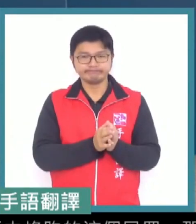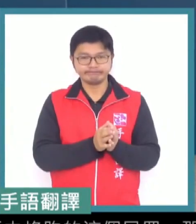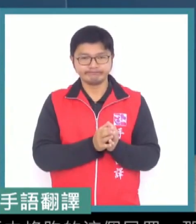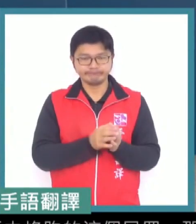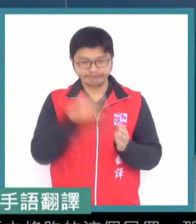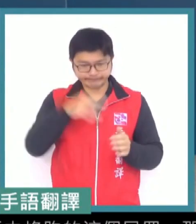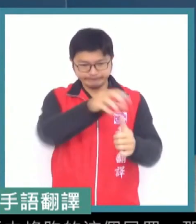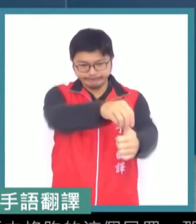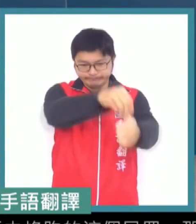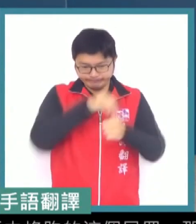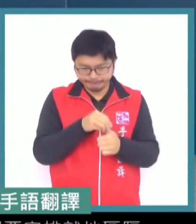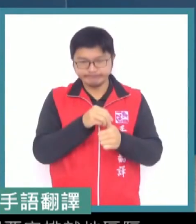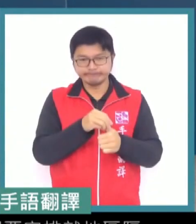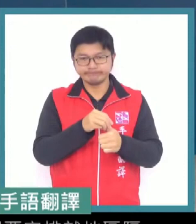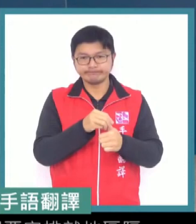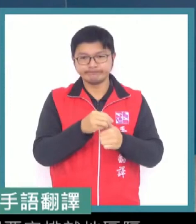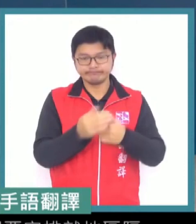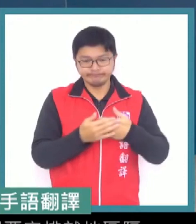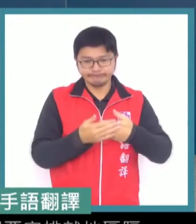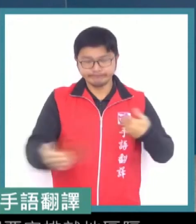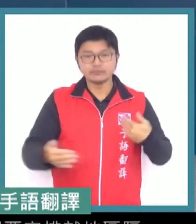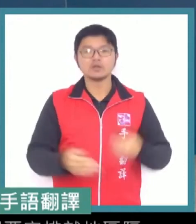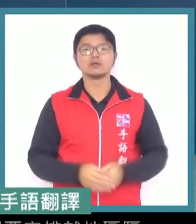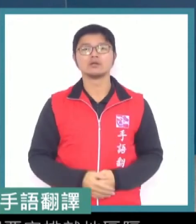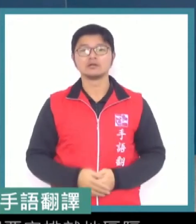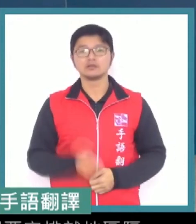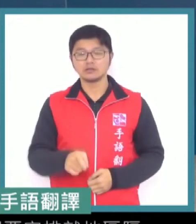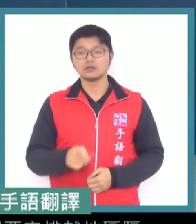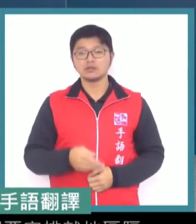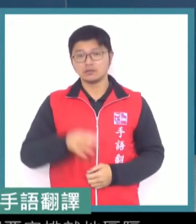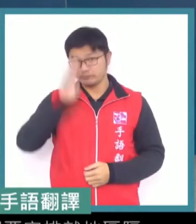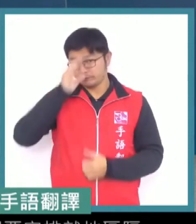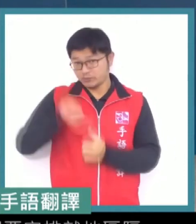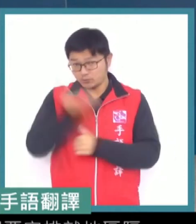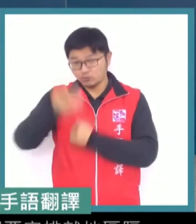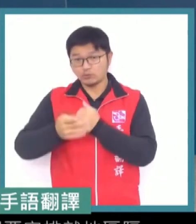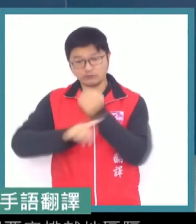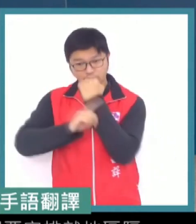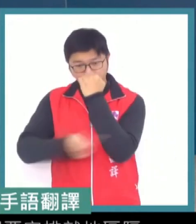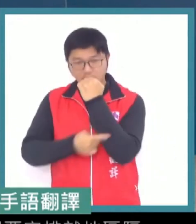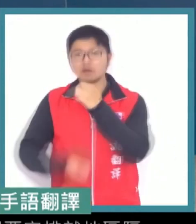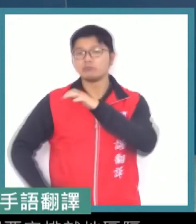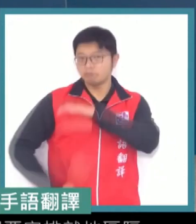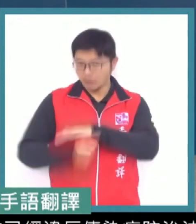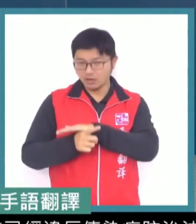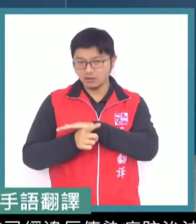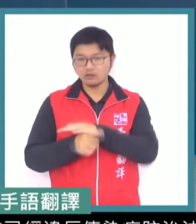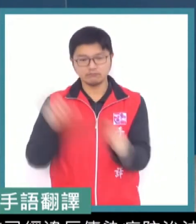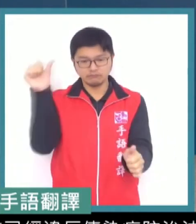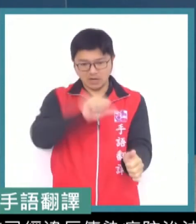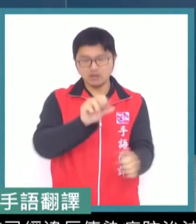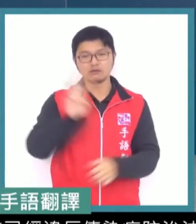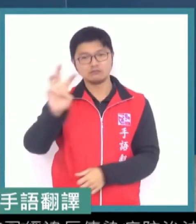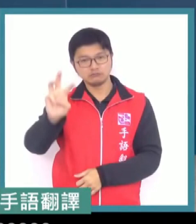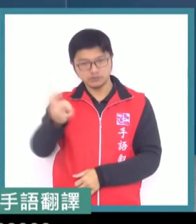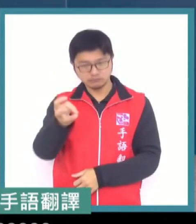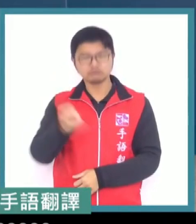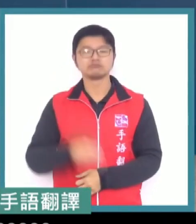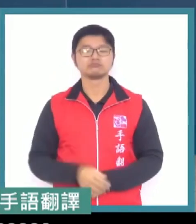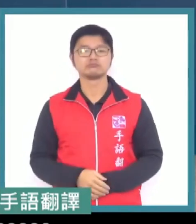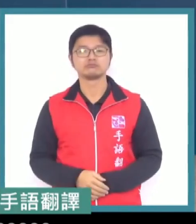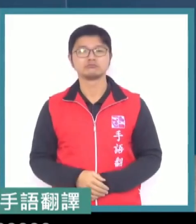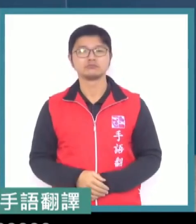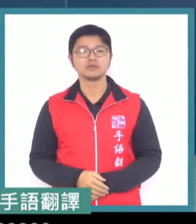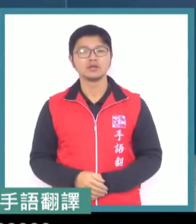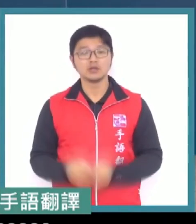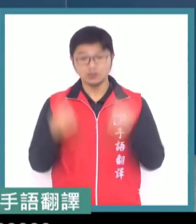隔，那这已经违反了传染病防治法，所以卫生局决定开罚30万。这个在